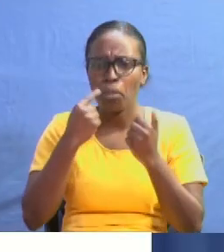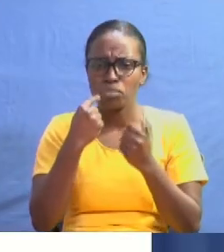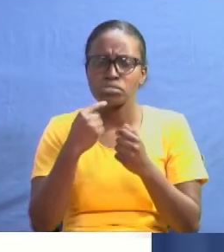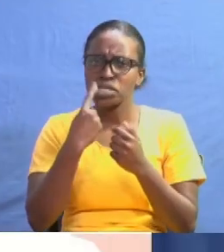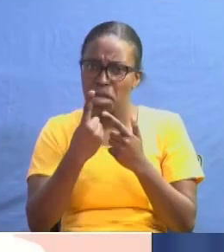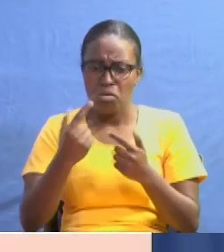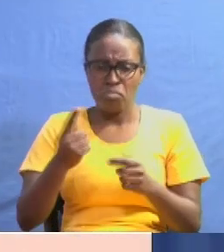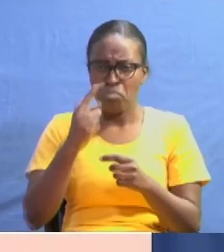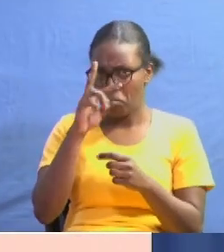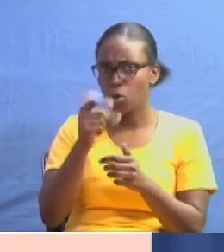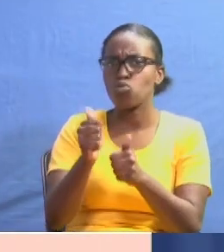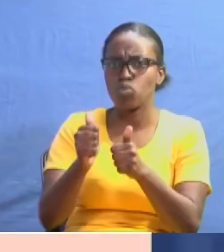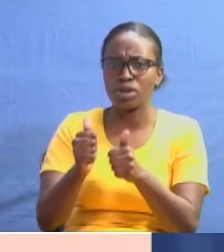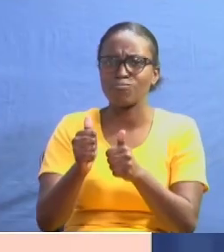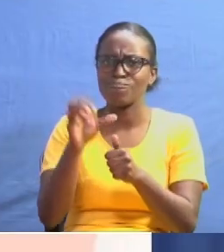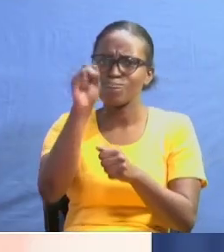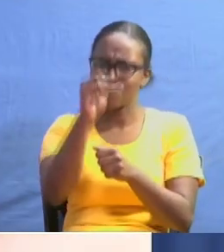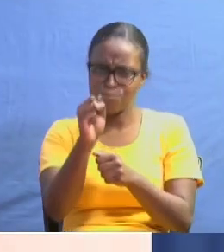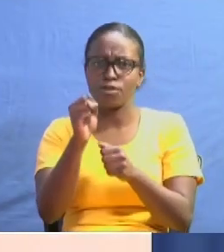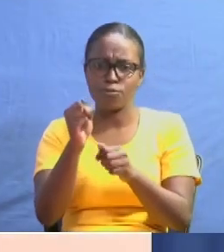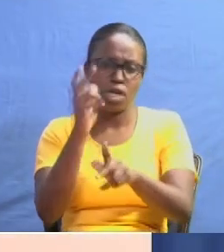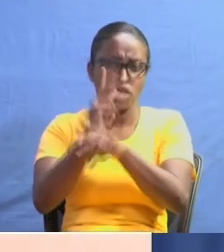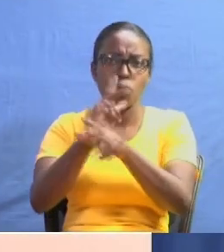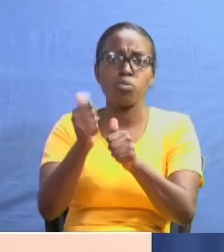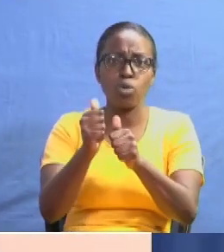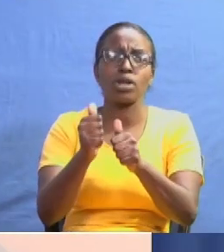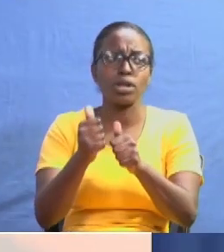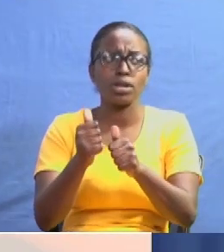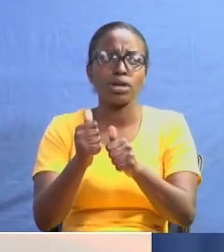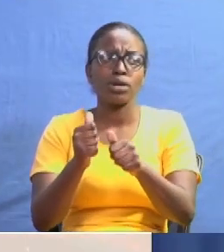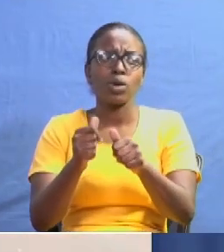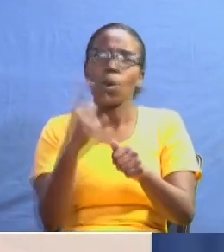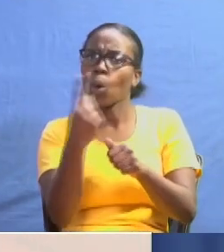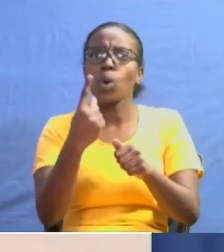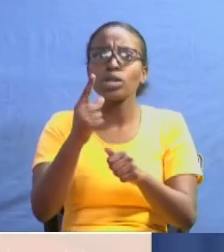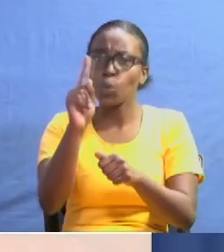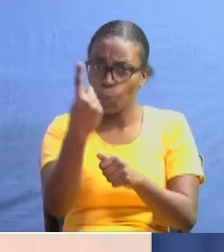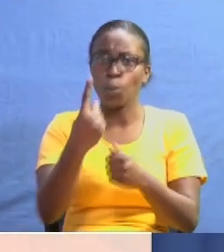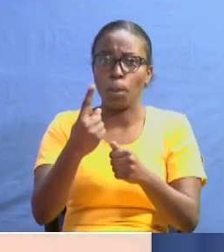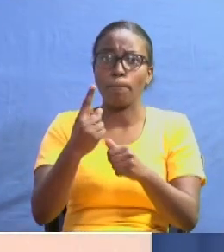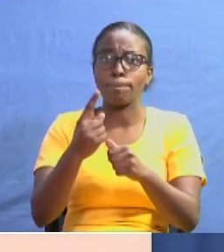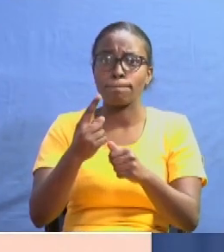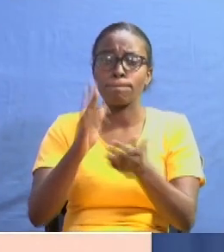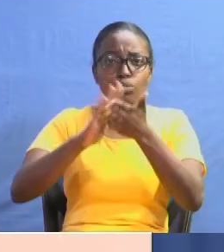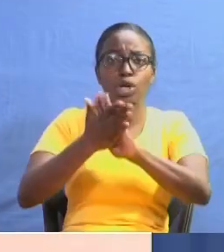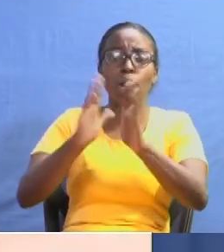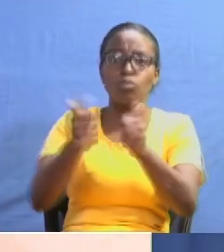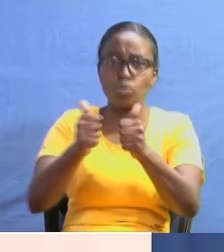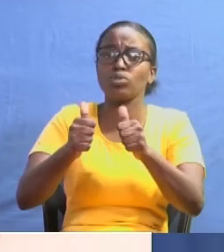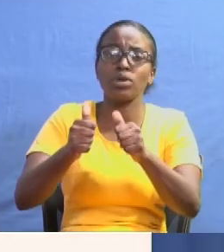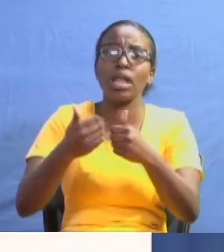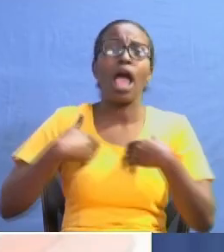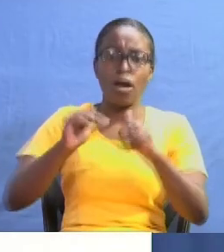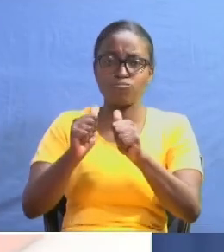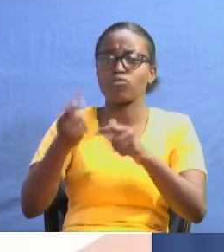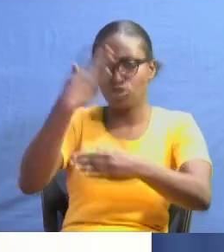I've been put in bad five. Is it bad five? When I ought to be in bad one, and therefore I cannot afford to go to